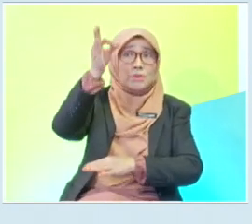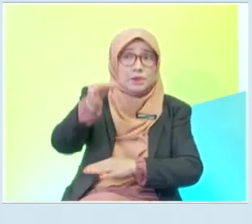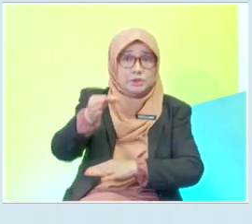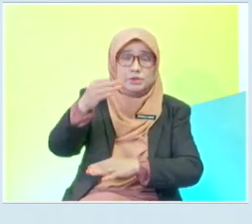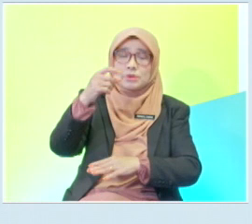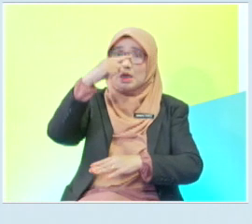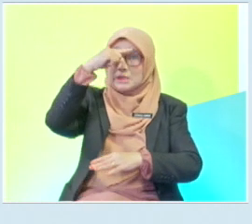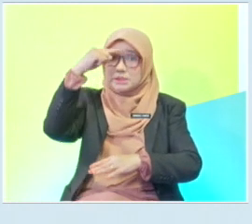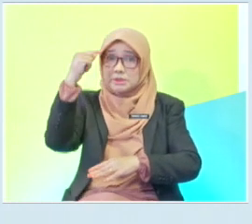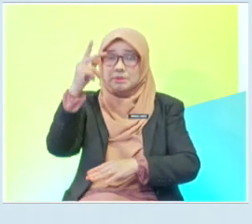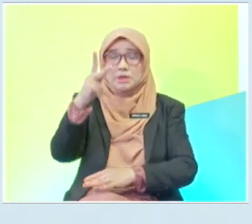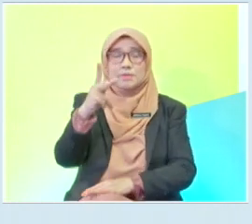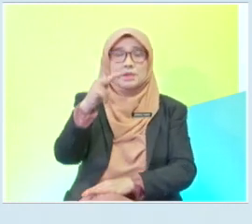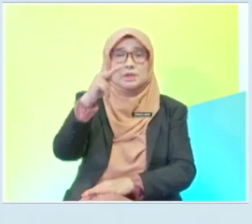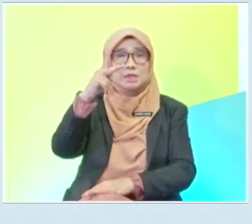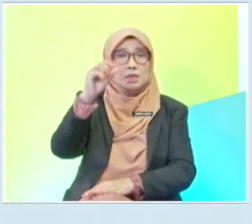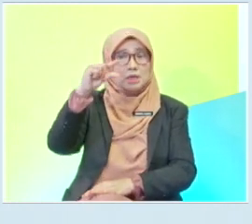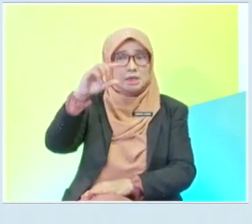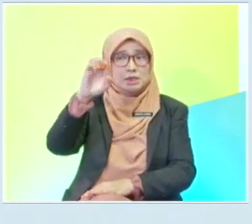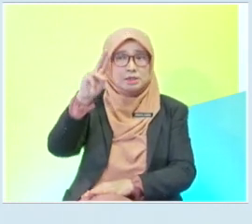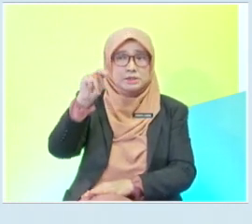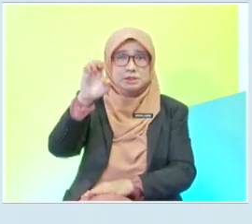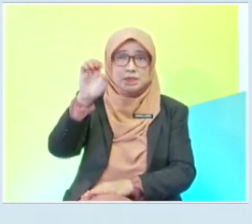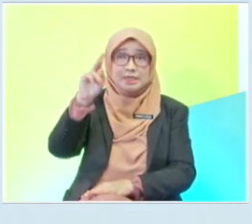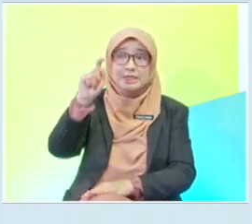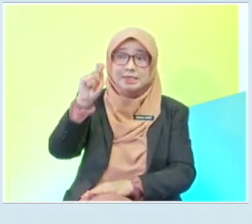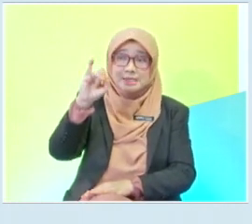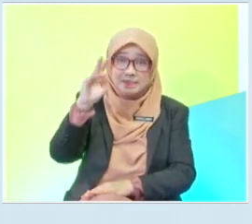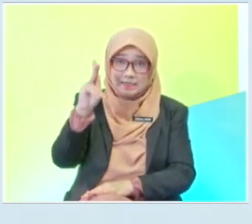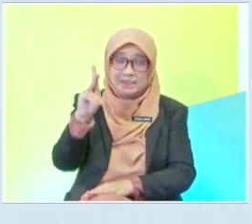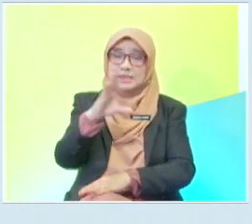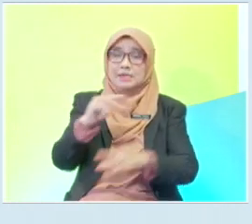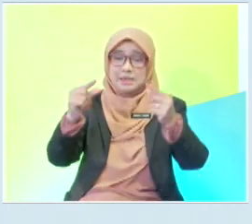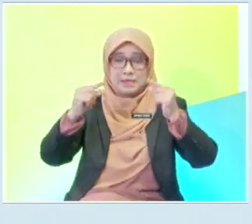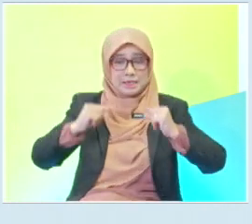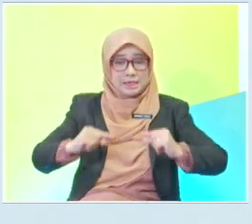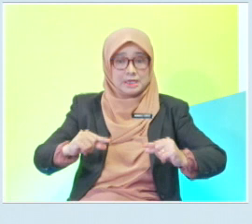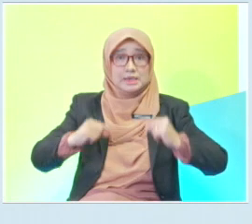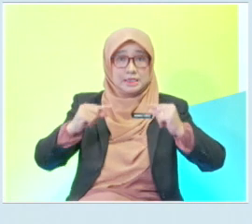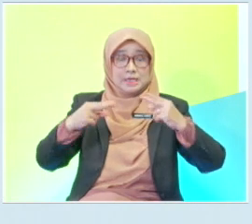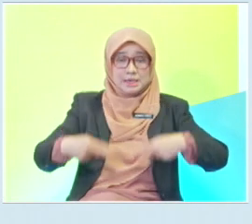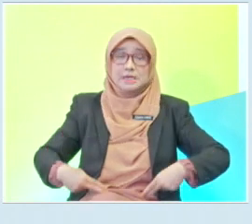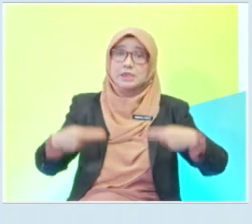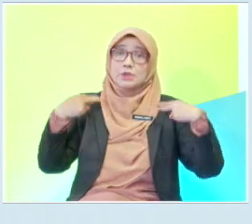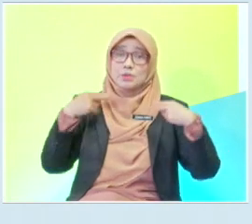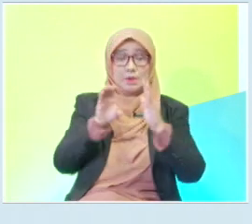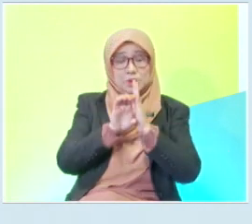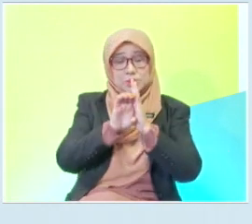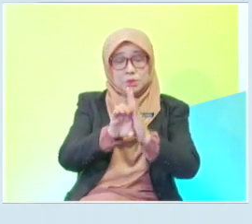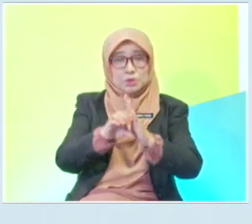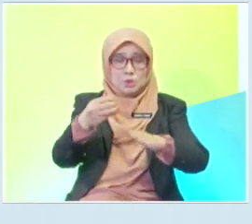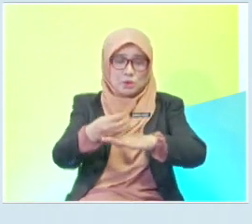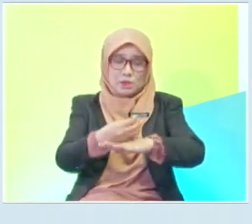maknanya keturunan. Okey, contohnya seperti kanser, hipertensi, diabetes atau penyakit kardiovaskular.